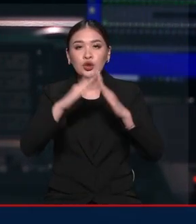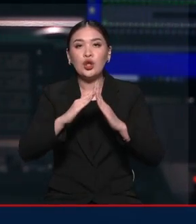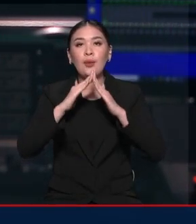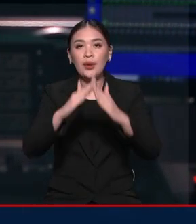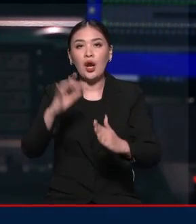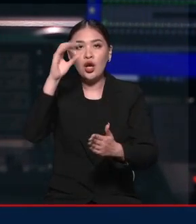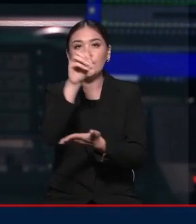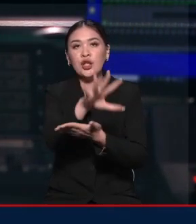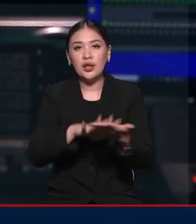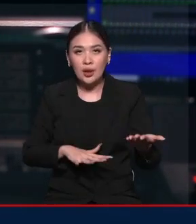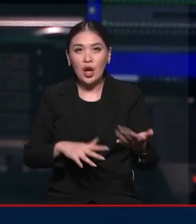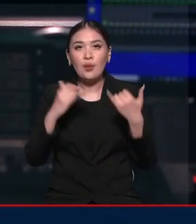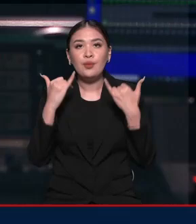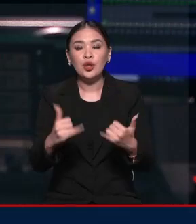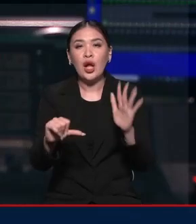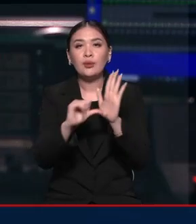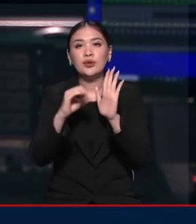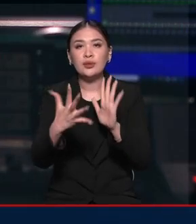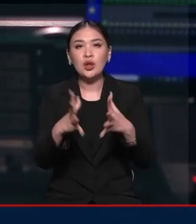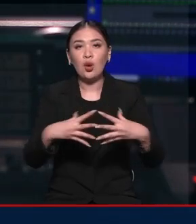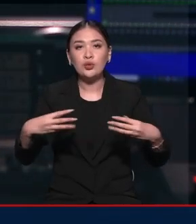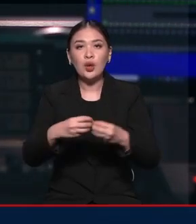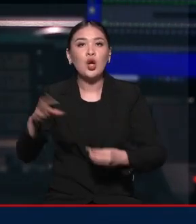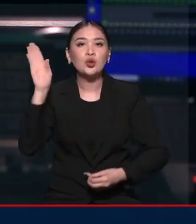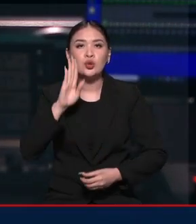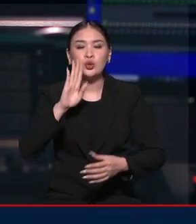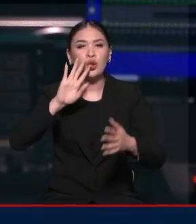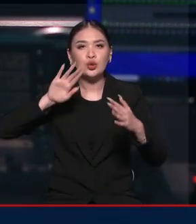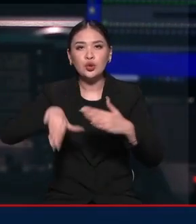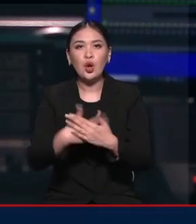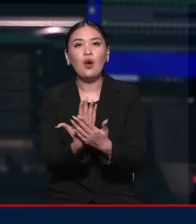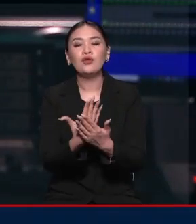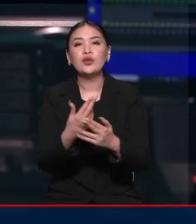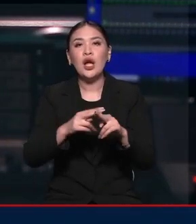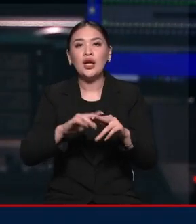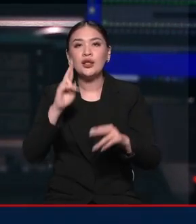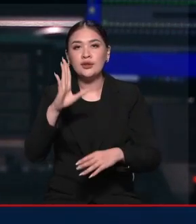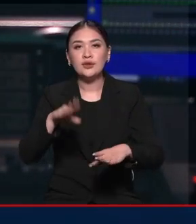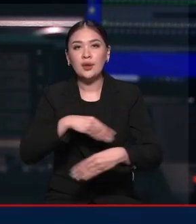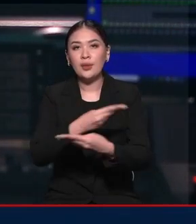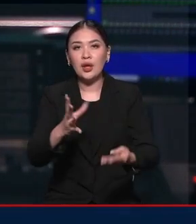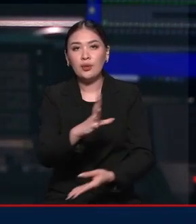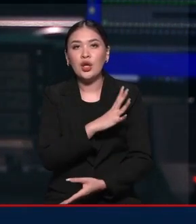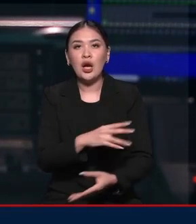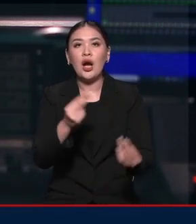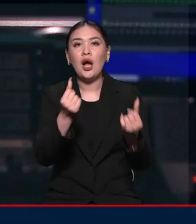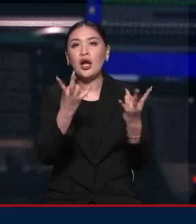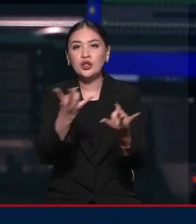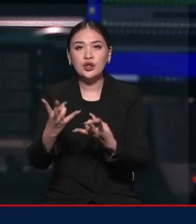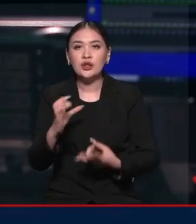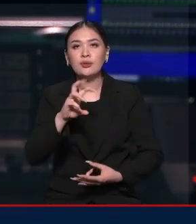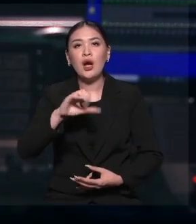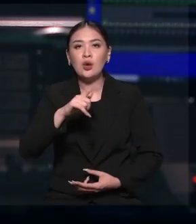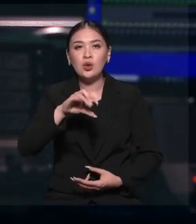жұмыстары жалғасып жатыр. Бүгін 65 отбасыға су жаңа пәтерлердің кілті табысталды. Қажетті қаражатты Нұрлан